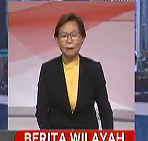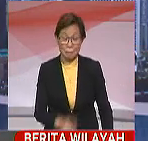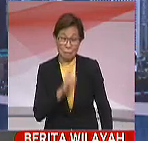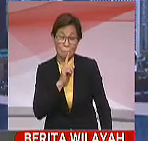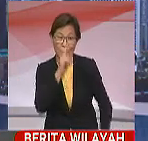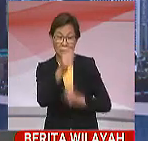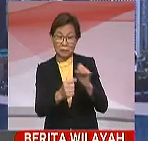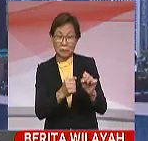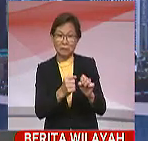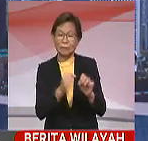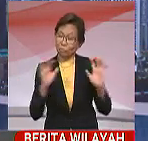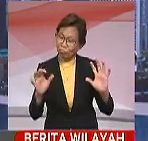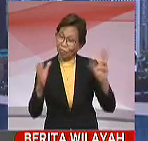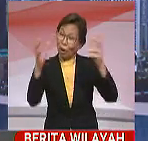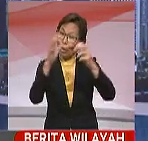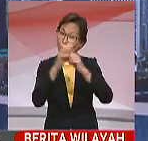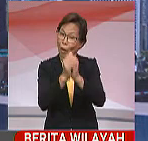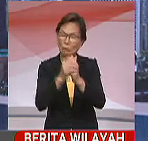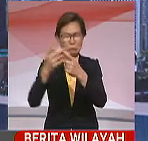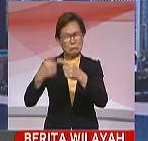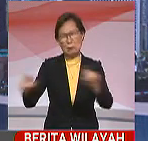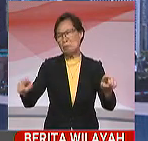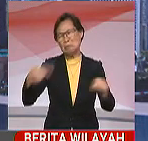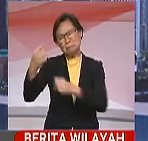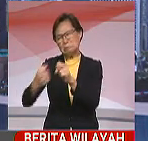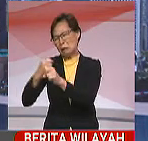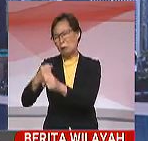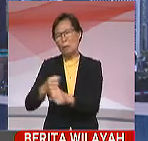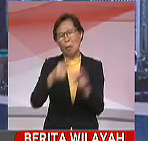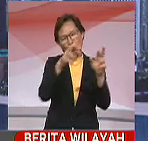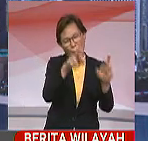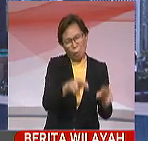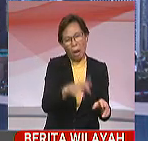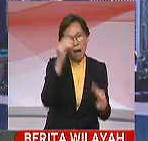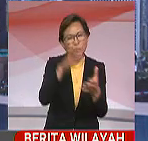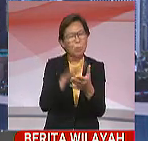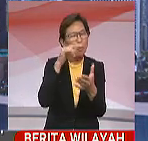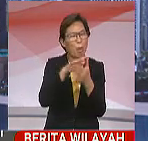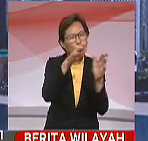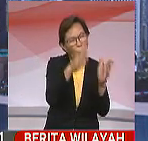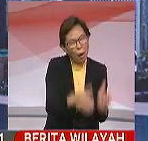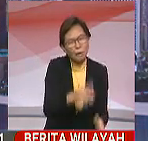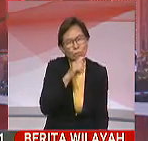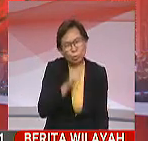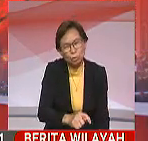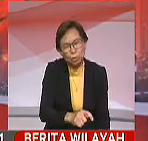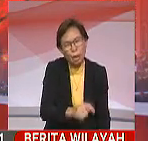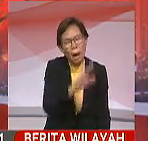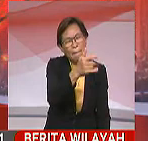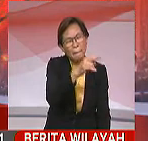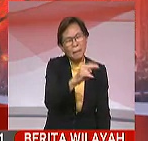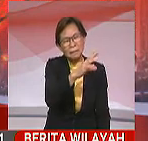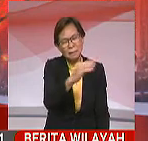Sememangnya tahun baru Cina berbeza tahun ini. Pasangan warga emas Ban Seng dan Kwa Yok